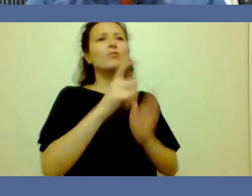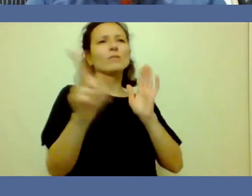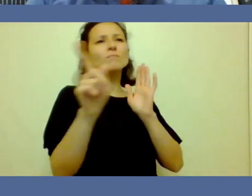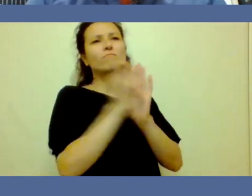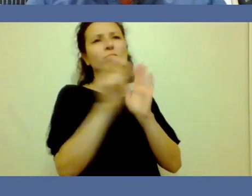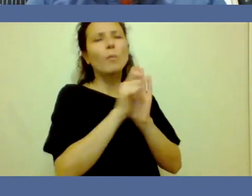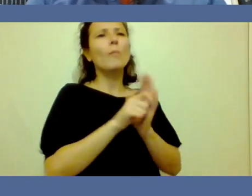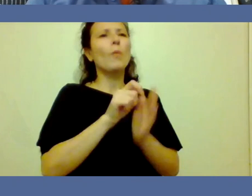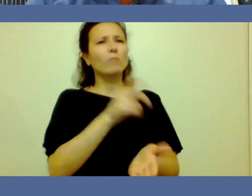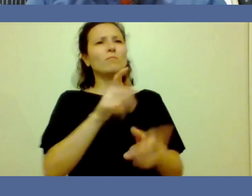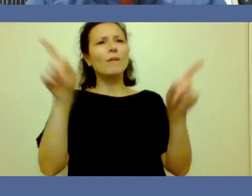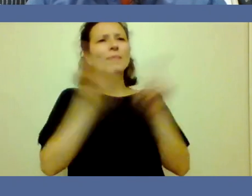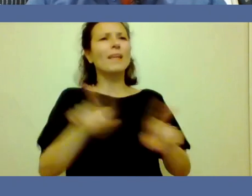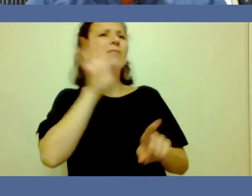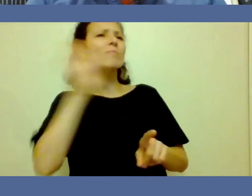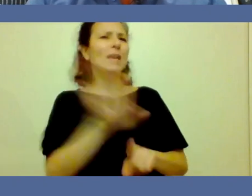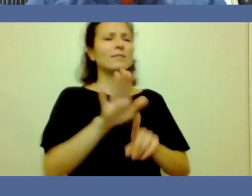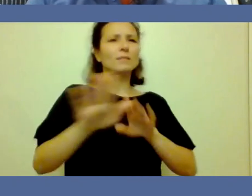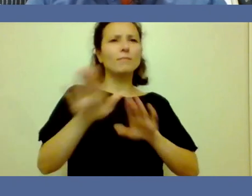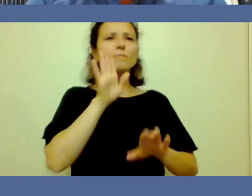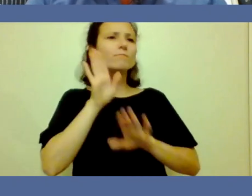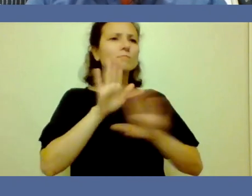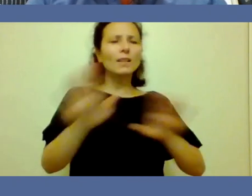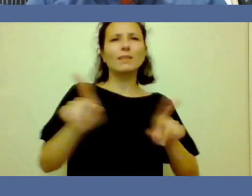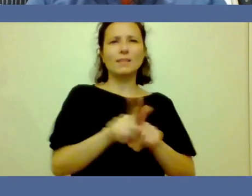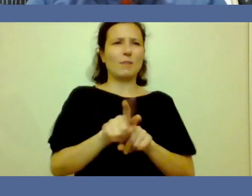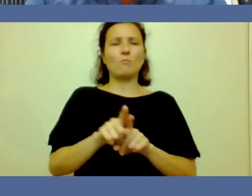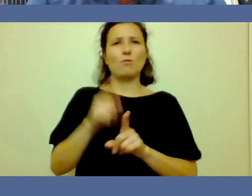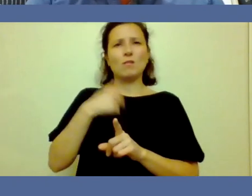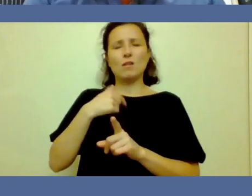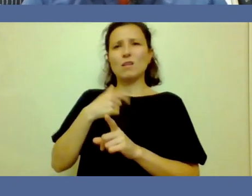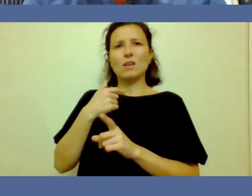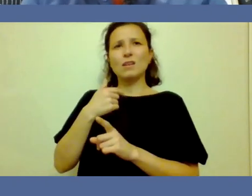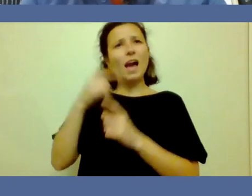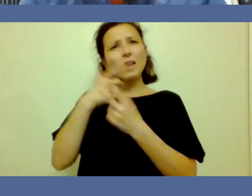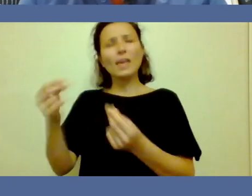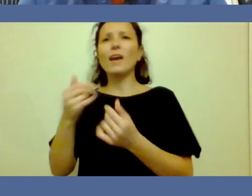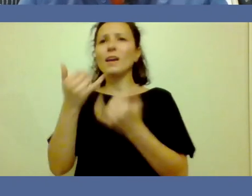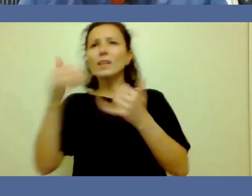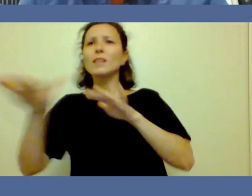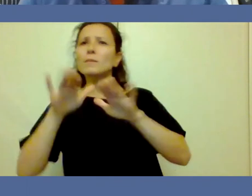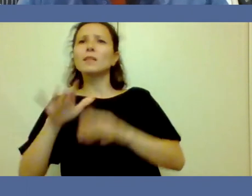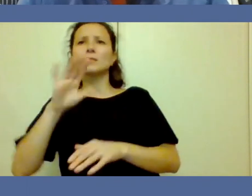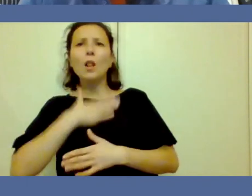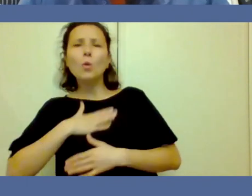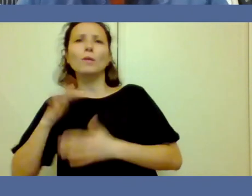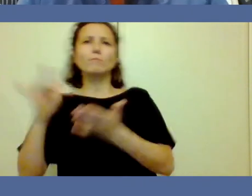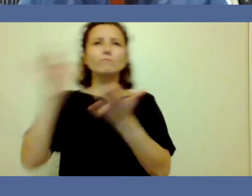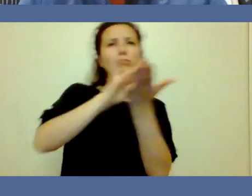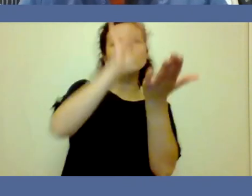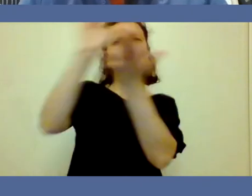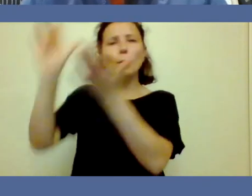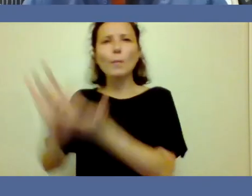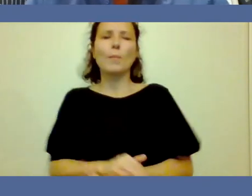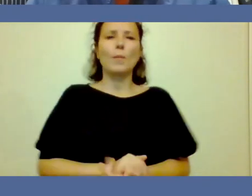wiem jak pan, ale ludzie się dzielą podobno na tych, którzy zawsze jeżdżą tam samo i się czują bezpiecznie. Do Bułgarii, do tego